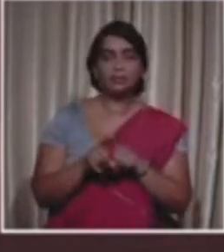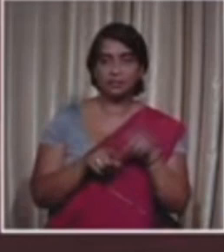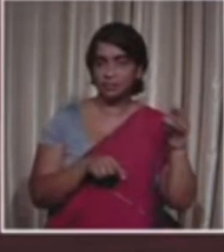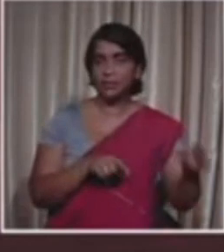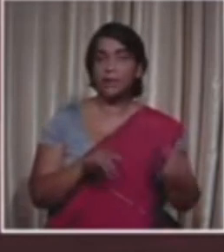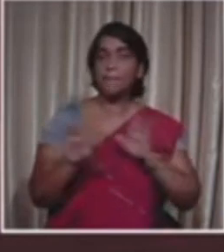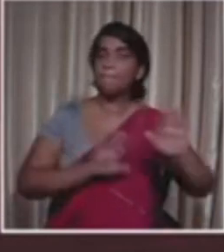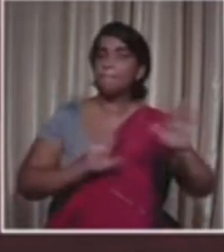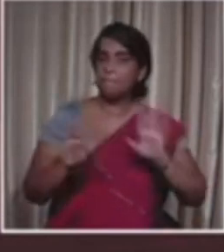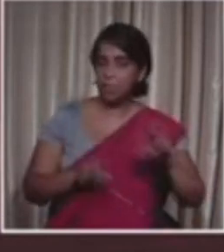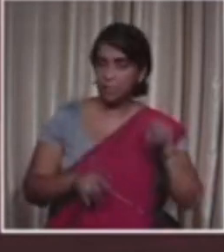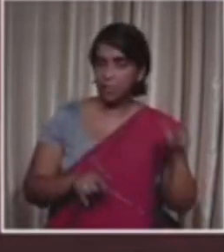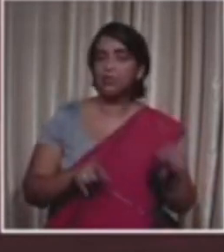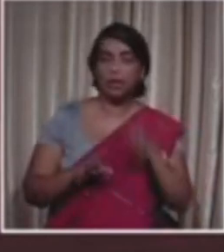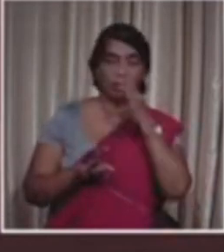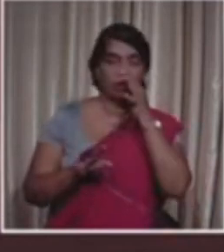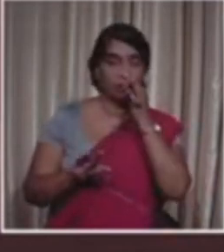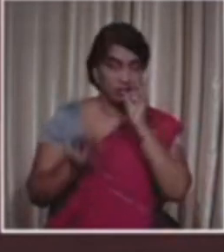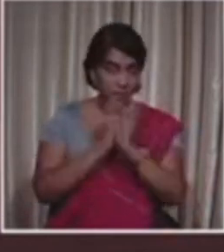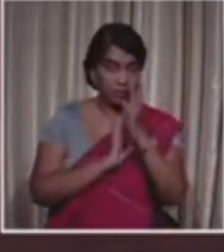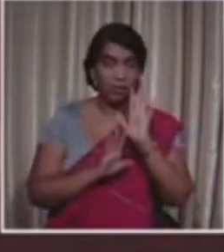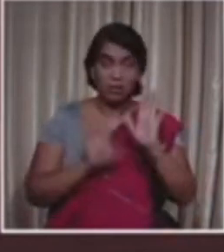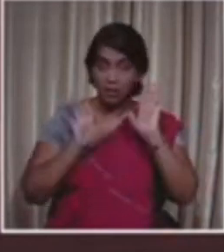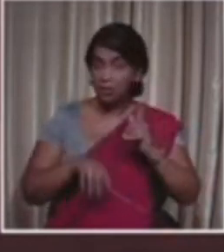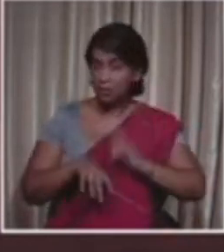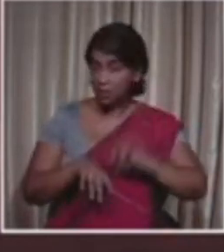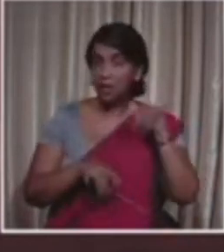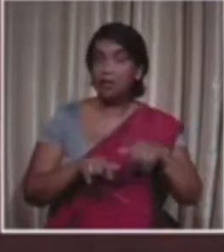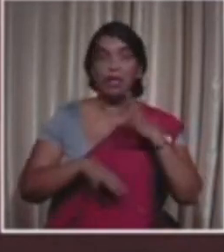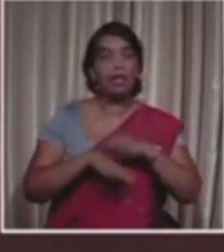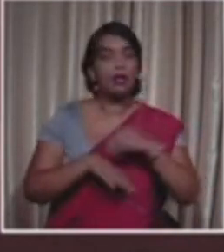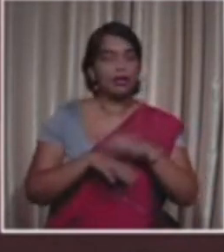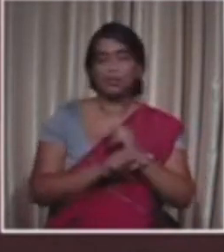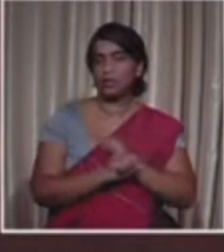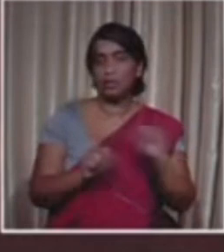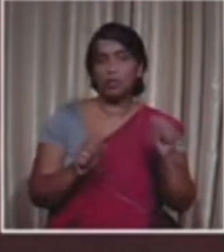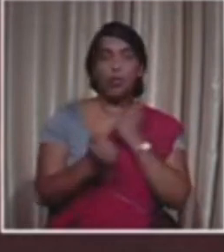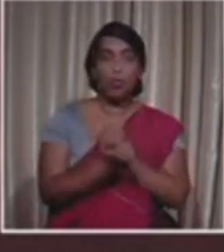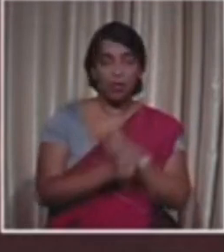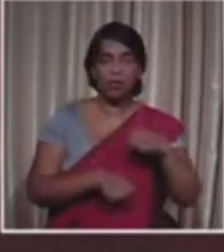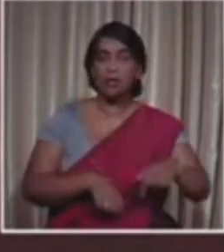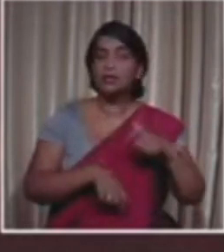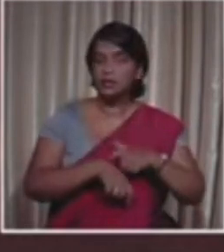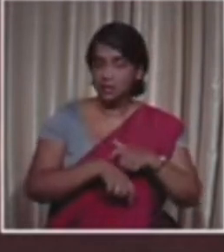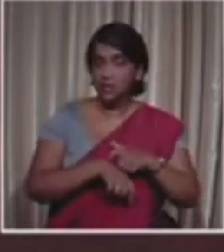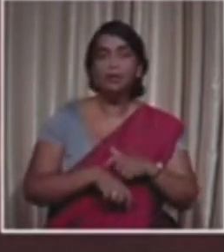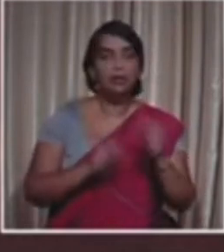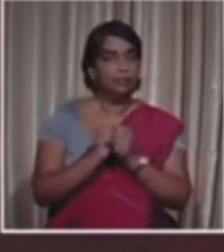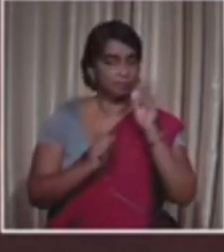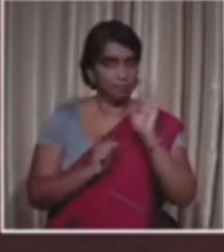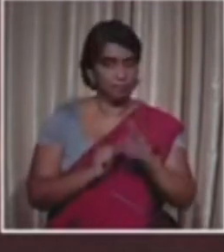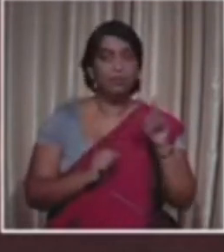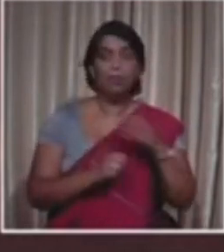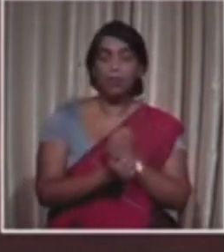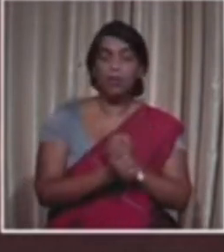බලතල අනුවේ පාලනය කළා මේ ගිනි තැබීම සිදු වුණා නම් අද රඹුක්කනක් නැහැ පොලිසිය මේ අවස්ථාවේදී කටයුතු කළේ